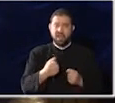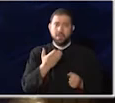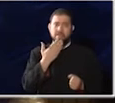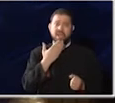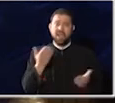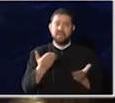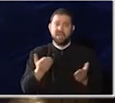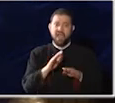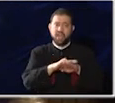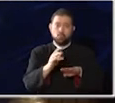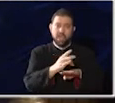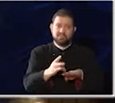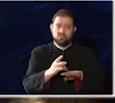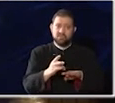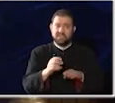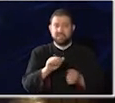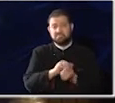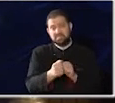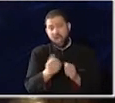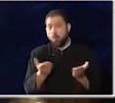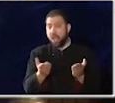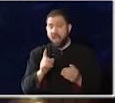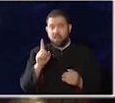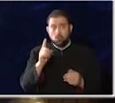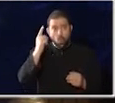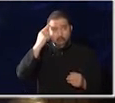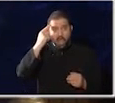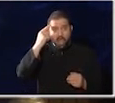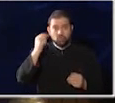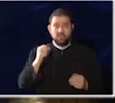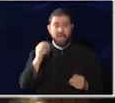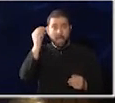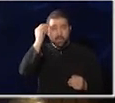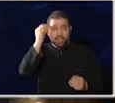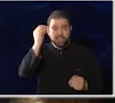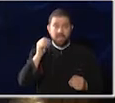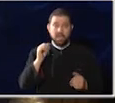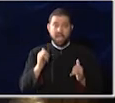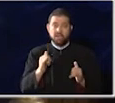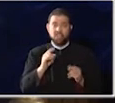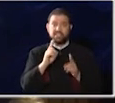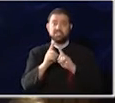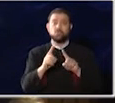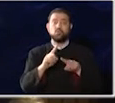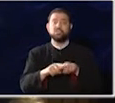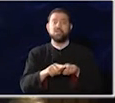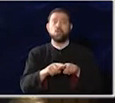le-a mărturisit sau pe care încă nu le-a conștientizat. Și acest discurs al celor trei